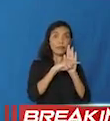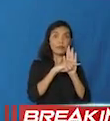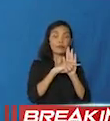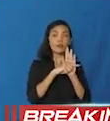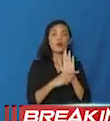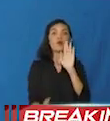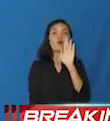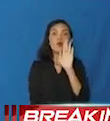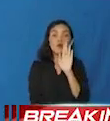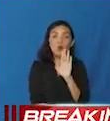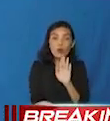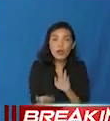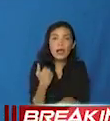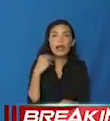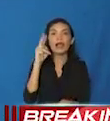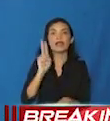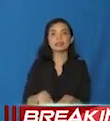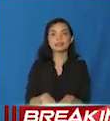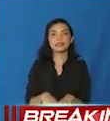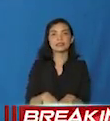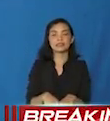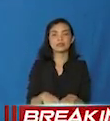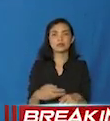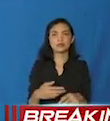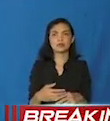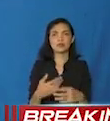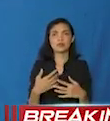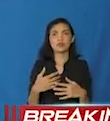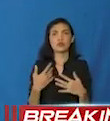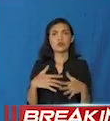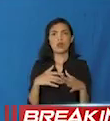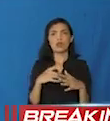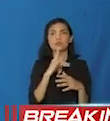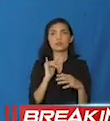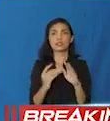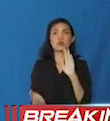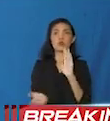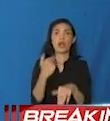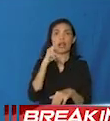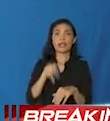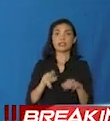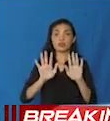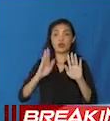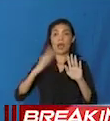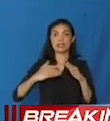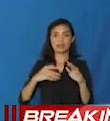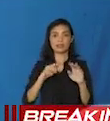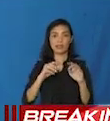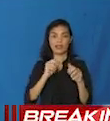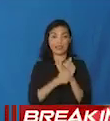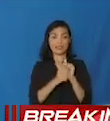mengulang kembali Ayo kita sudah menyepakati bahwa kita akan mengulang kembali setelah 10 hari